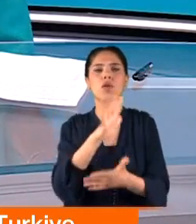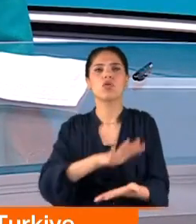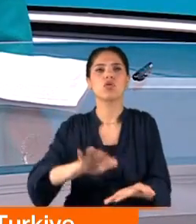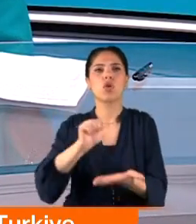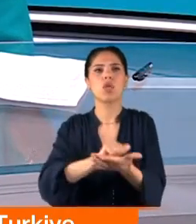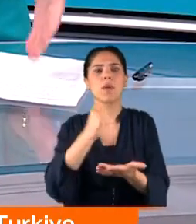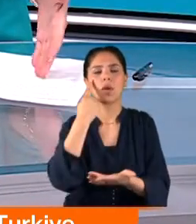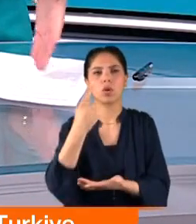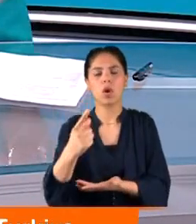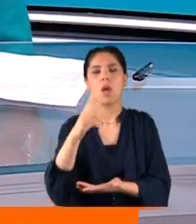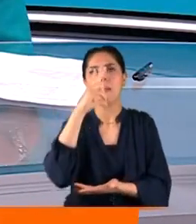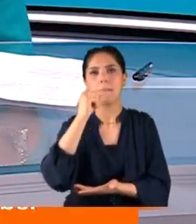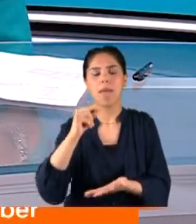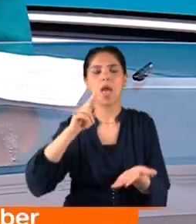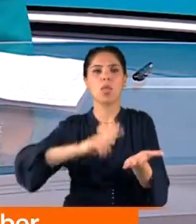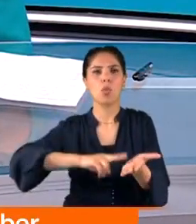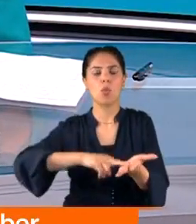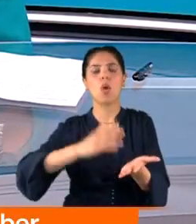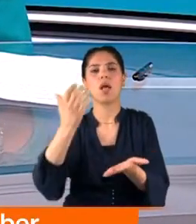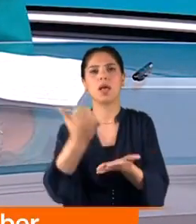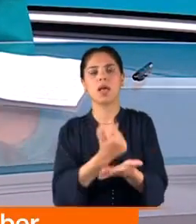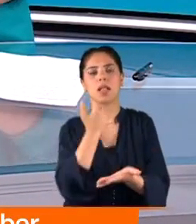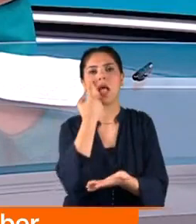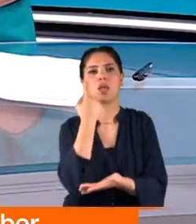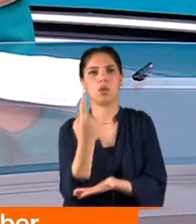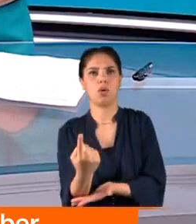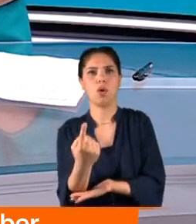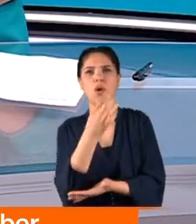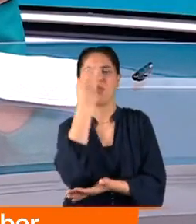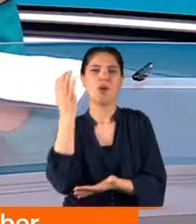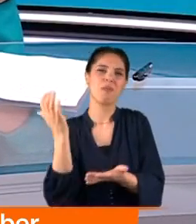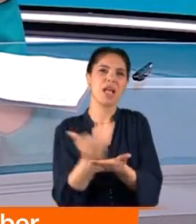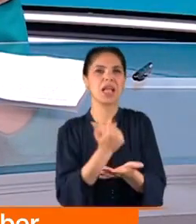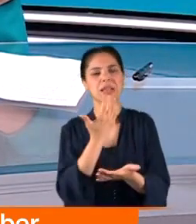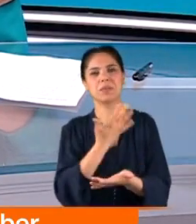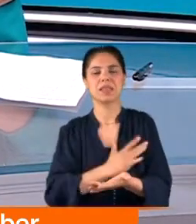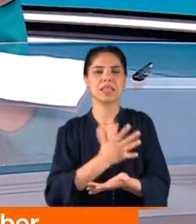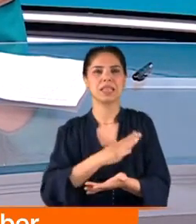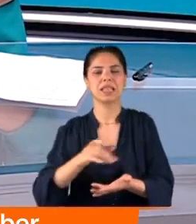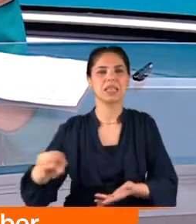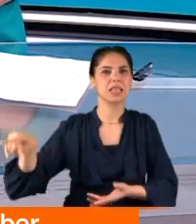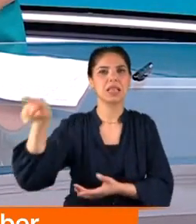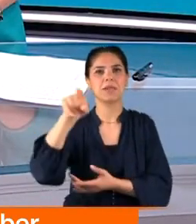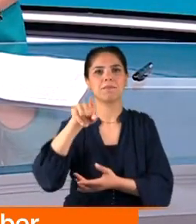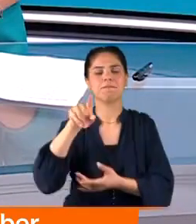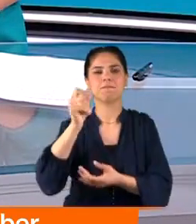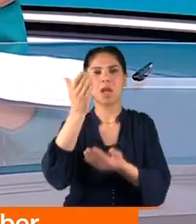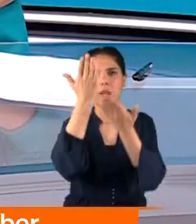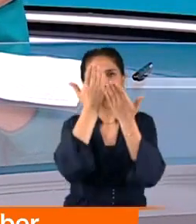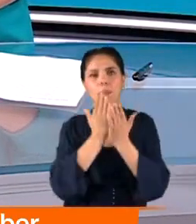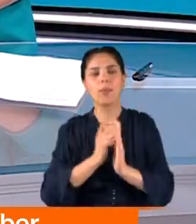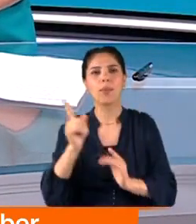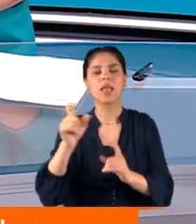medya üzerinden beğen, abone ol ve kazan şeklindeydi. Kolay yoldan para kazanmanın cazibesine düşenler ellerindekinden de